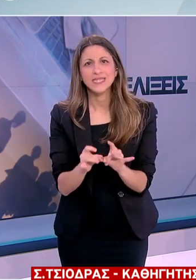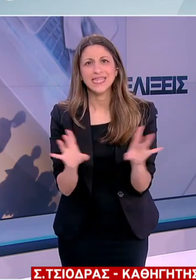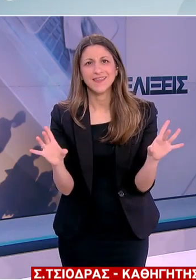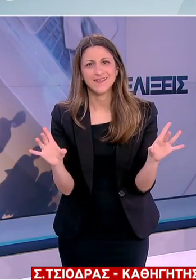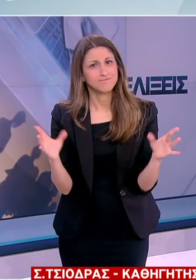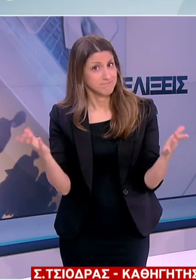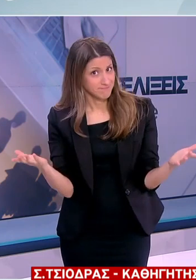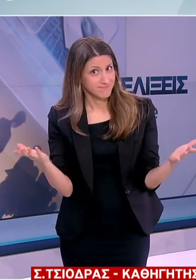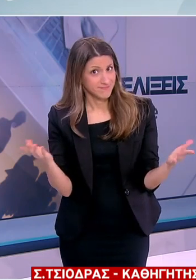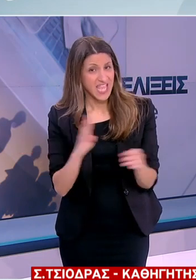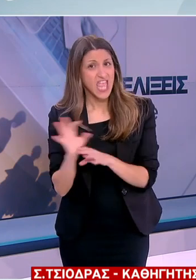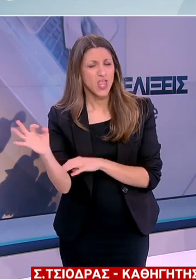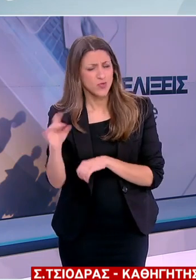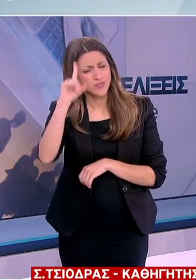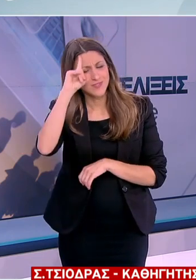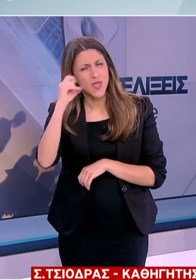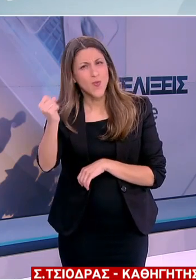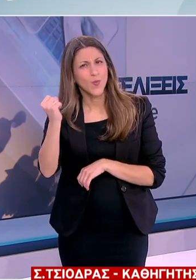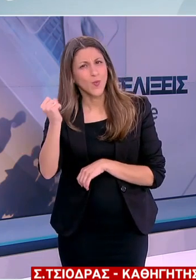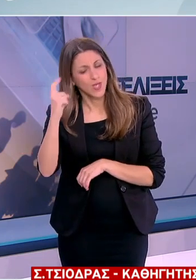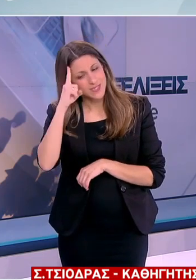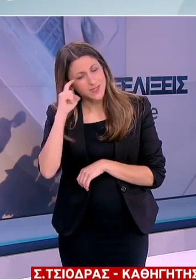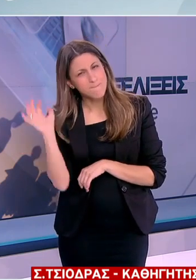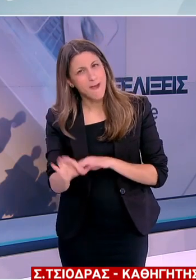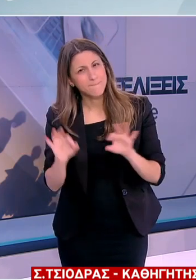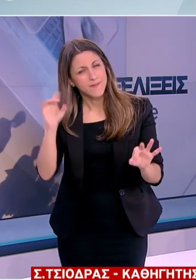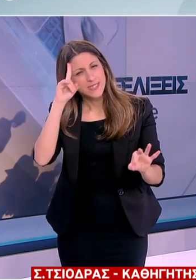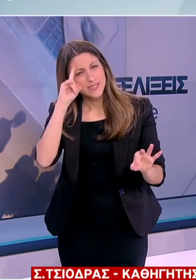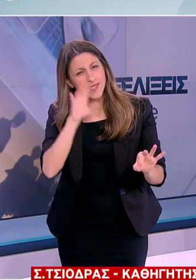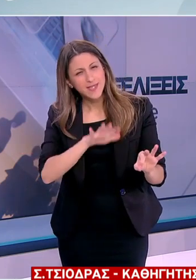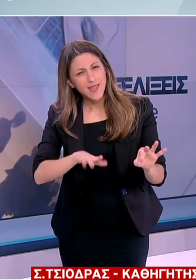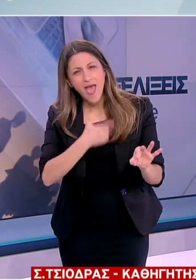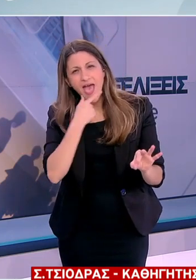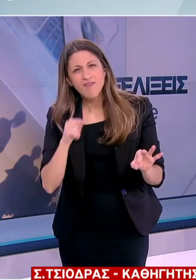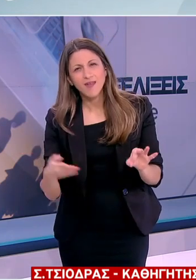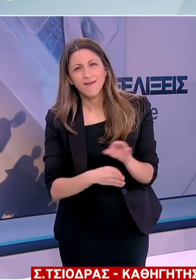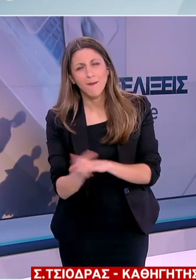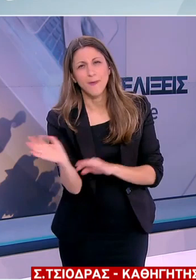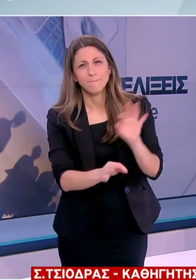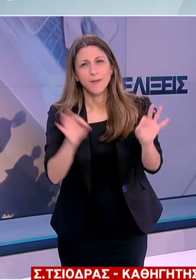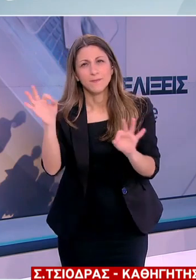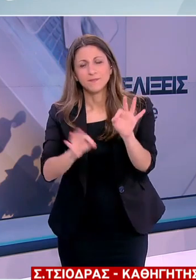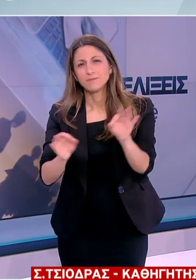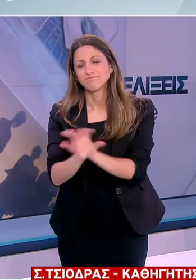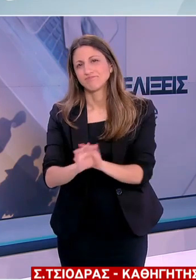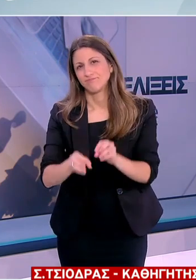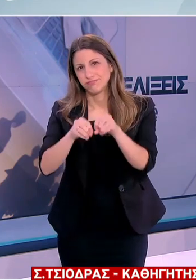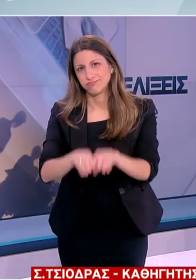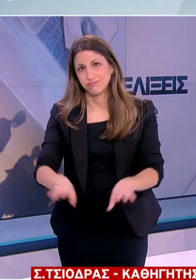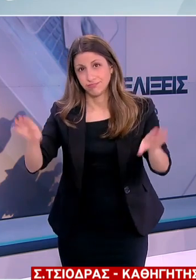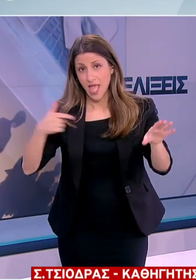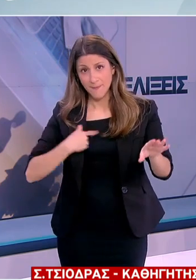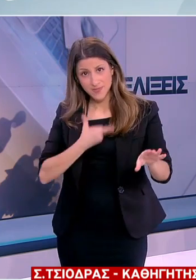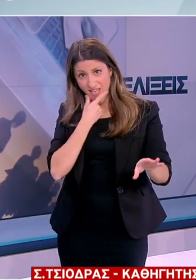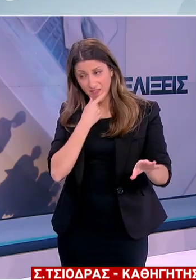δεν είναι, ο ιός δεν κάνει διακρίσεις, το έχουμε πει, ένα πράγμα το οποίο αόρατο είναι, αλλά δεν πρέπει να του δώσουμε